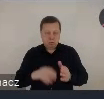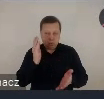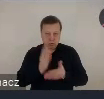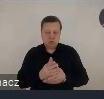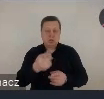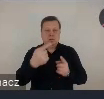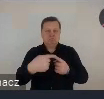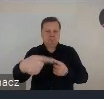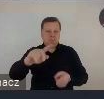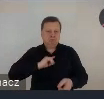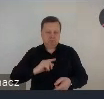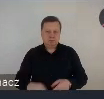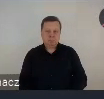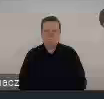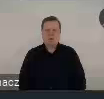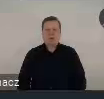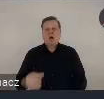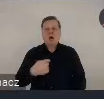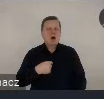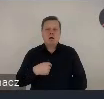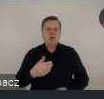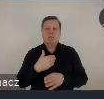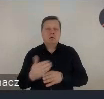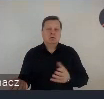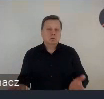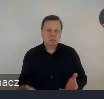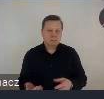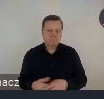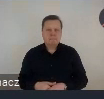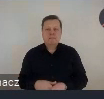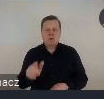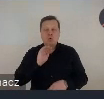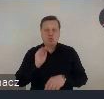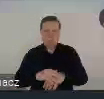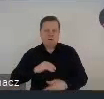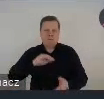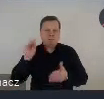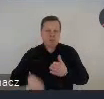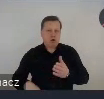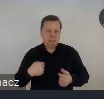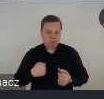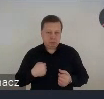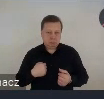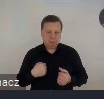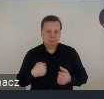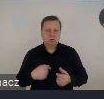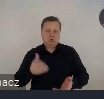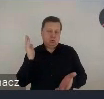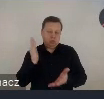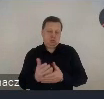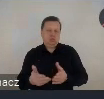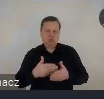do nas, a my później dalej ze swojej strony również tą umowę podpisujemy i wtedy już